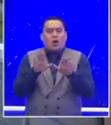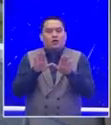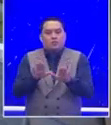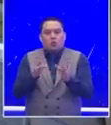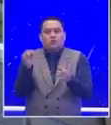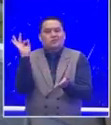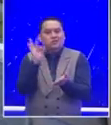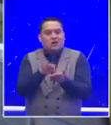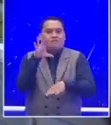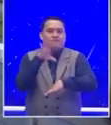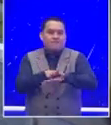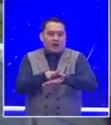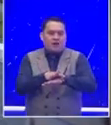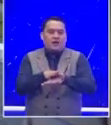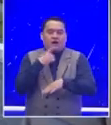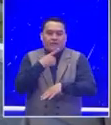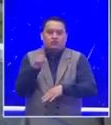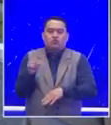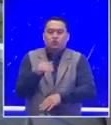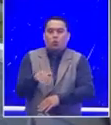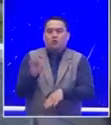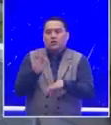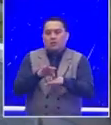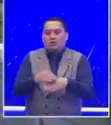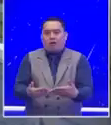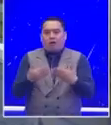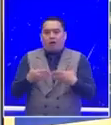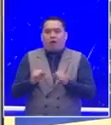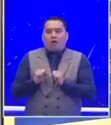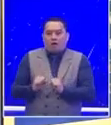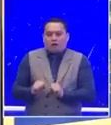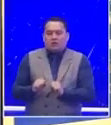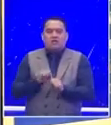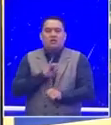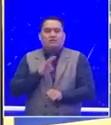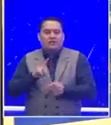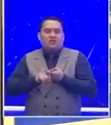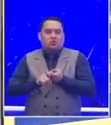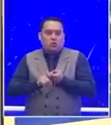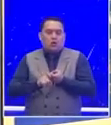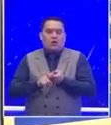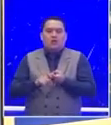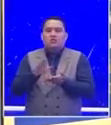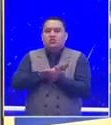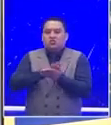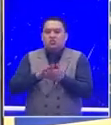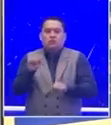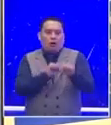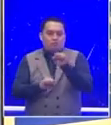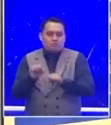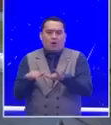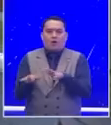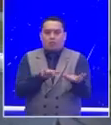с целью выявления, как я уже говорила, в целях профилактики коронавирусной инфекции. Дезинфекционные